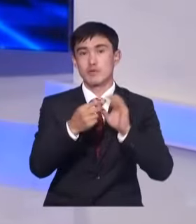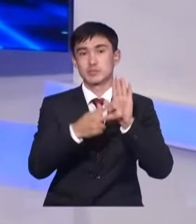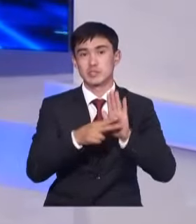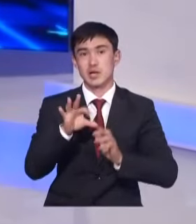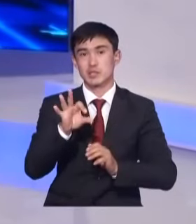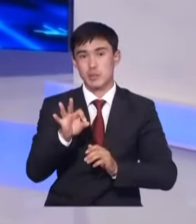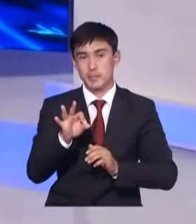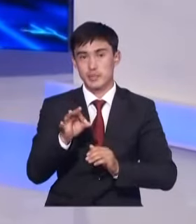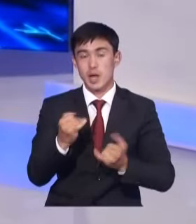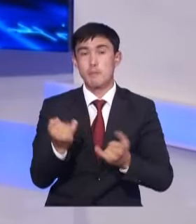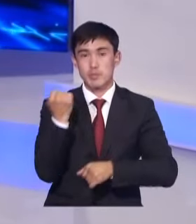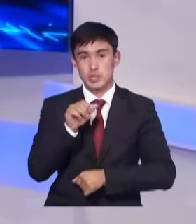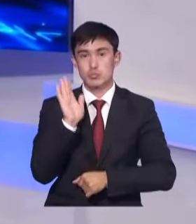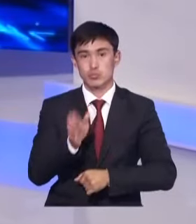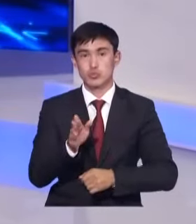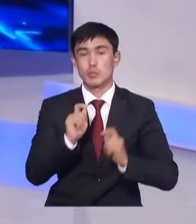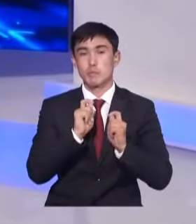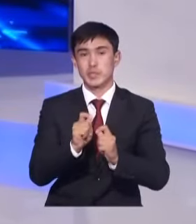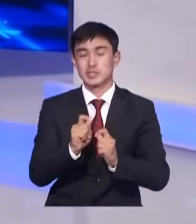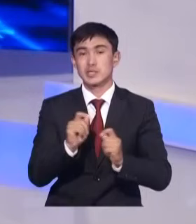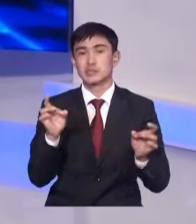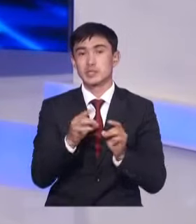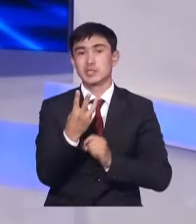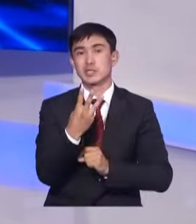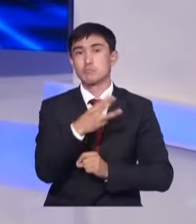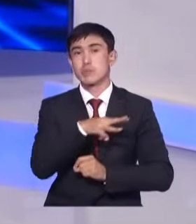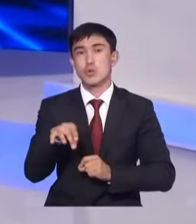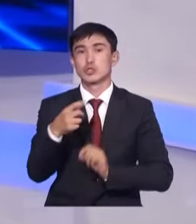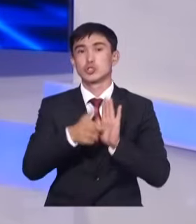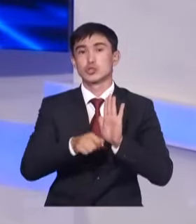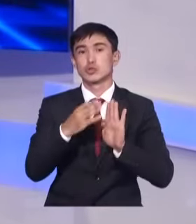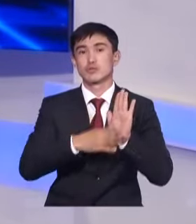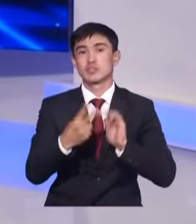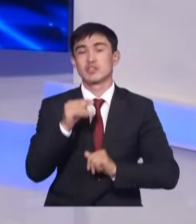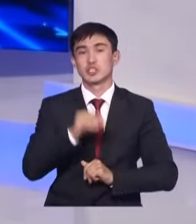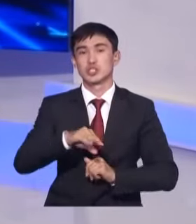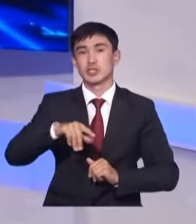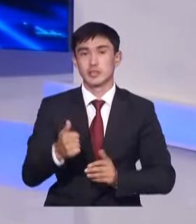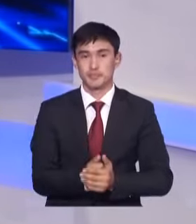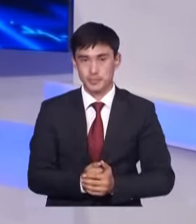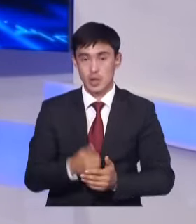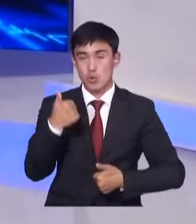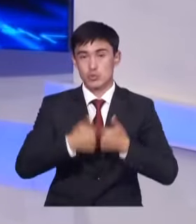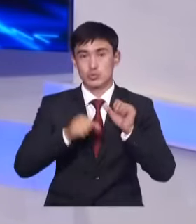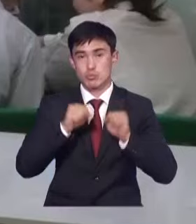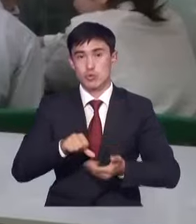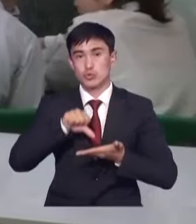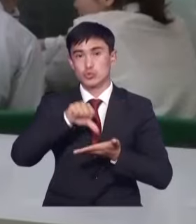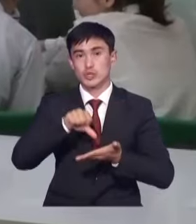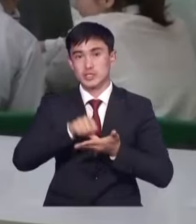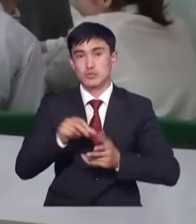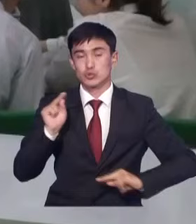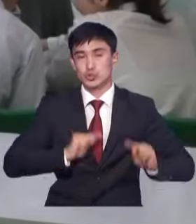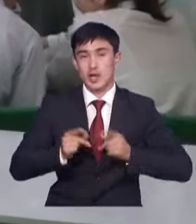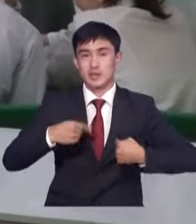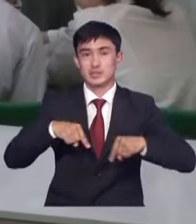по 18 октября. А победителей ждет приз в размере 3 692 тысяч тенге. В конкурсе могут принять